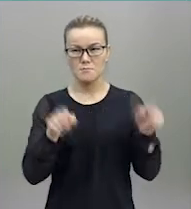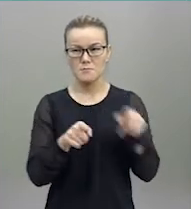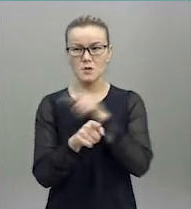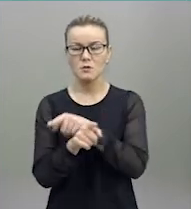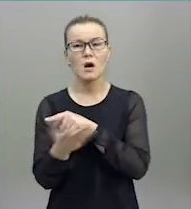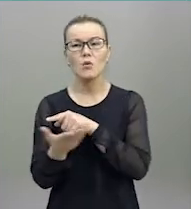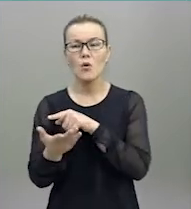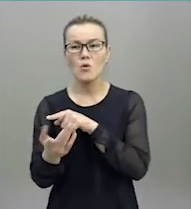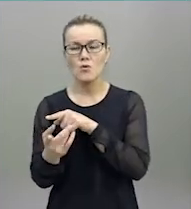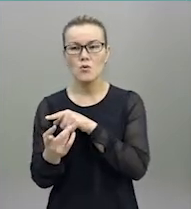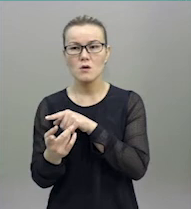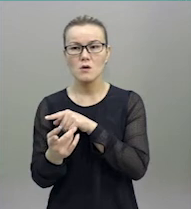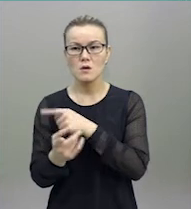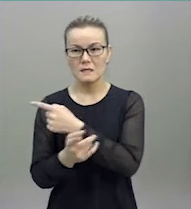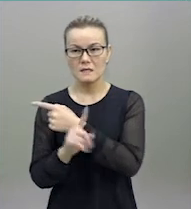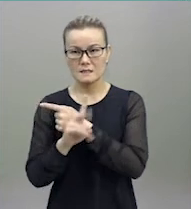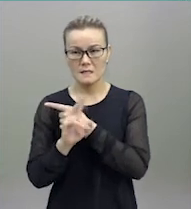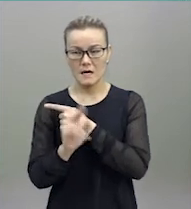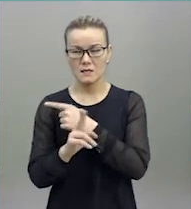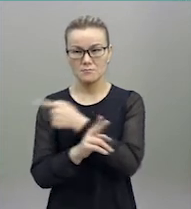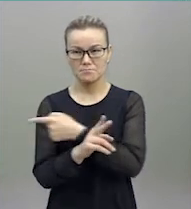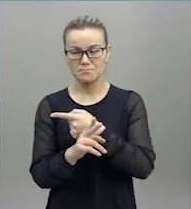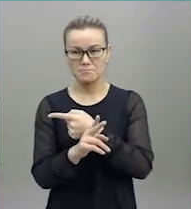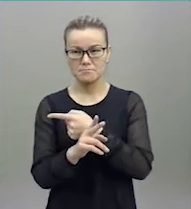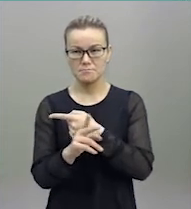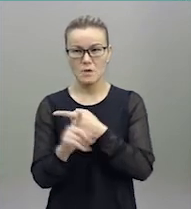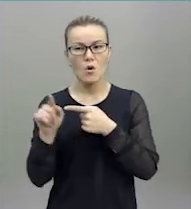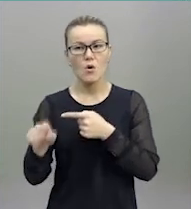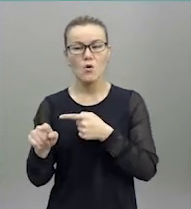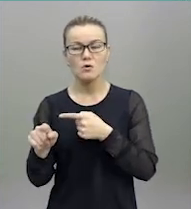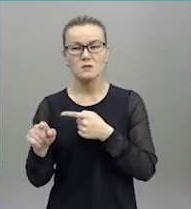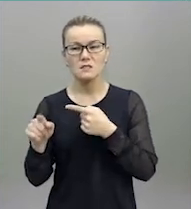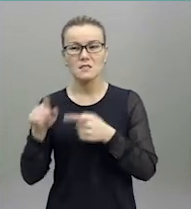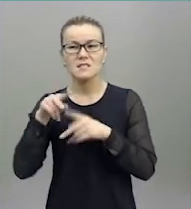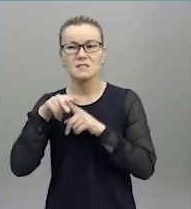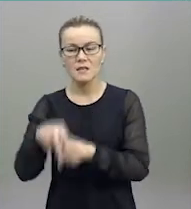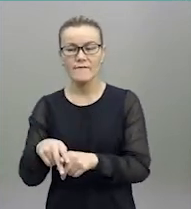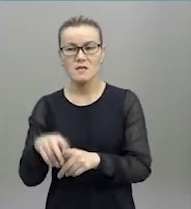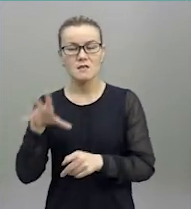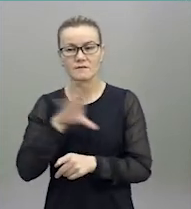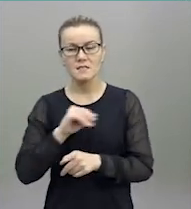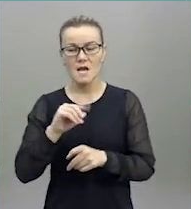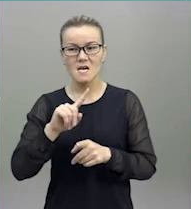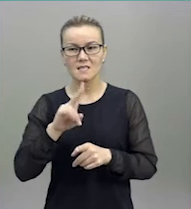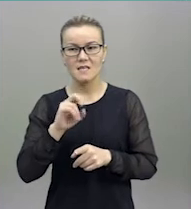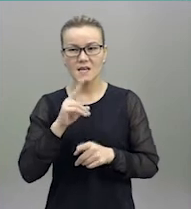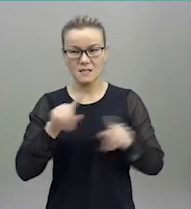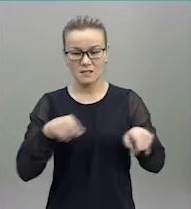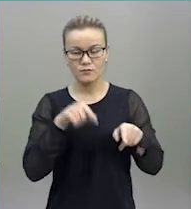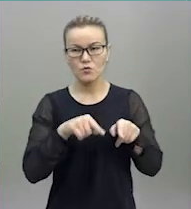знак перед скобками стоит знак минус что он заставит сделать он заставит все знаки в скобках